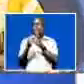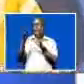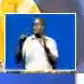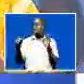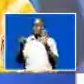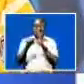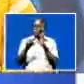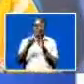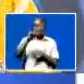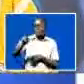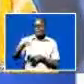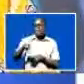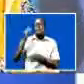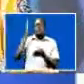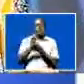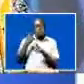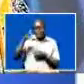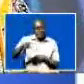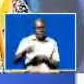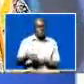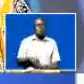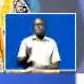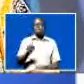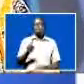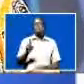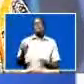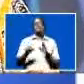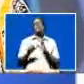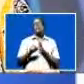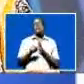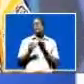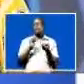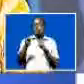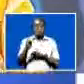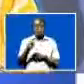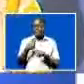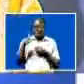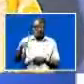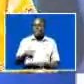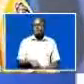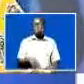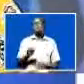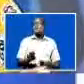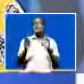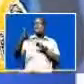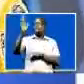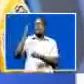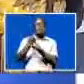akikukosea mwambie ni kweli lakini hichi kiatu ulionikanyaga nacho bibi cha nidunga kiondoe. Naam. Lakini anamwacha Mungu